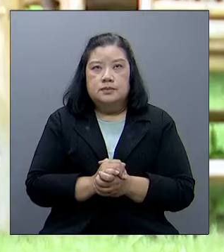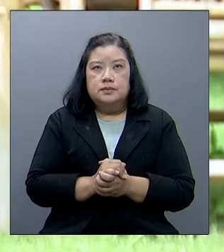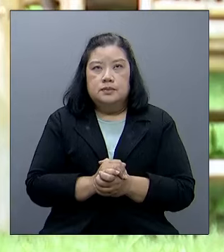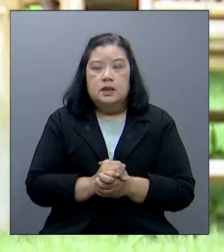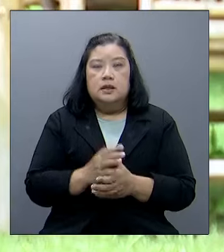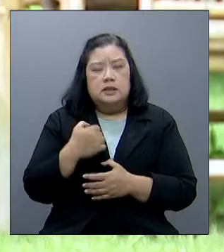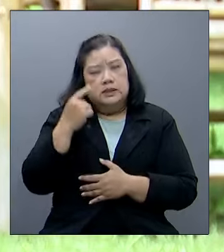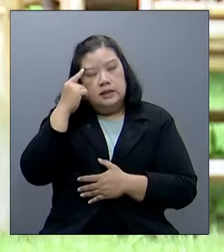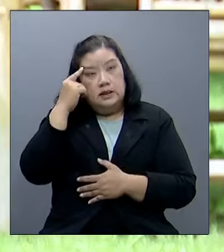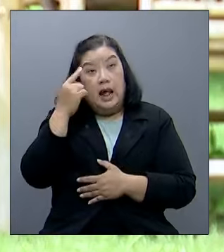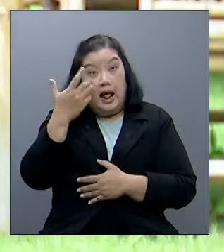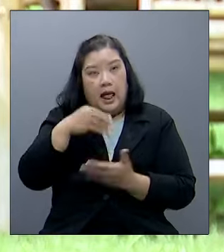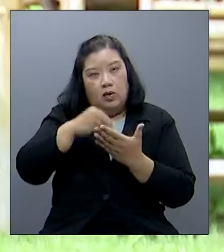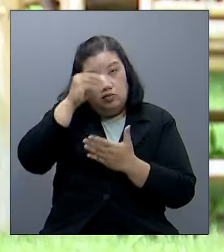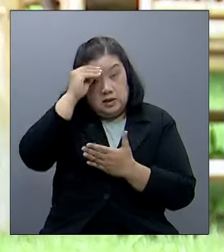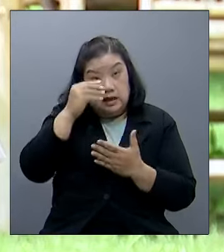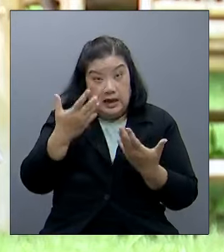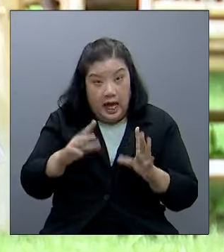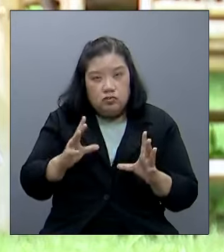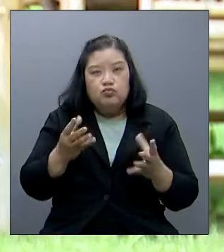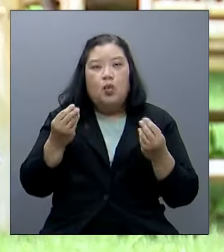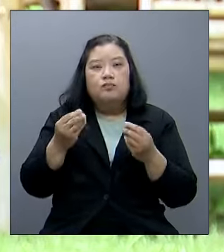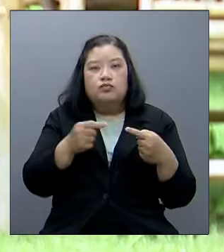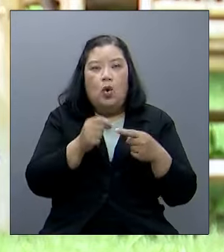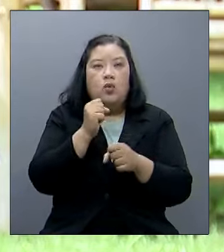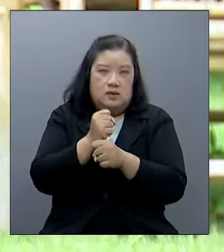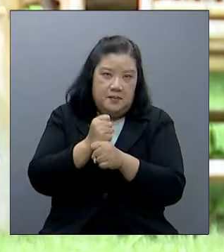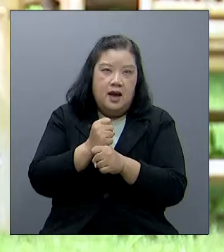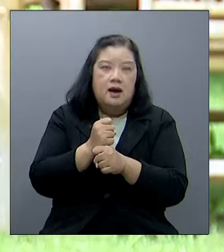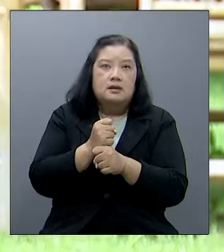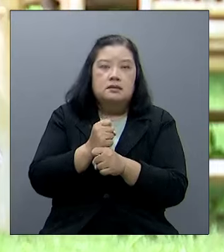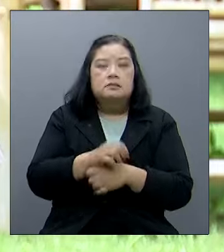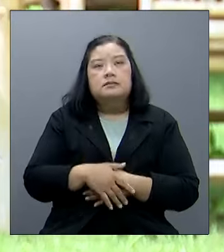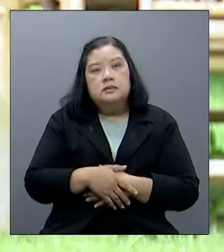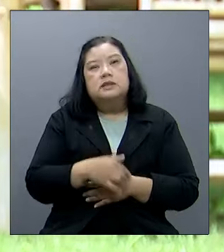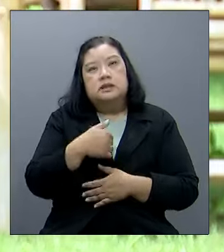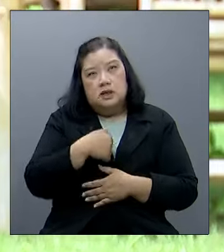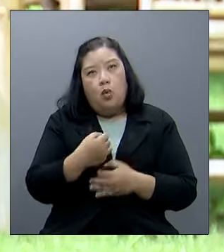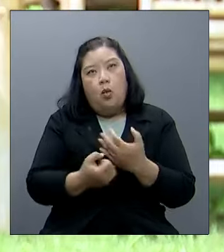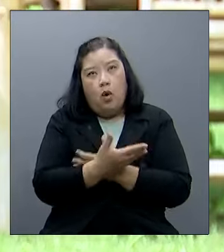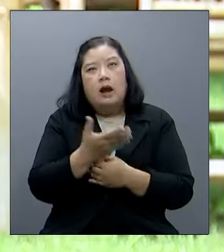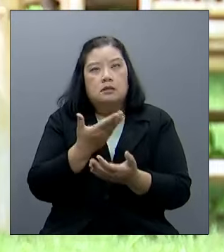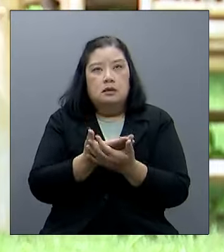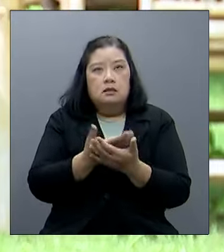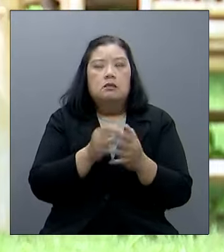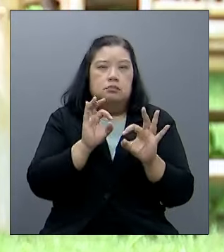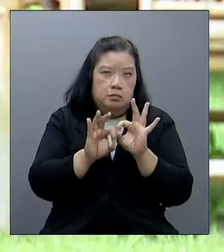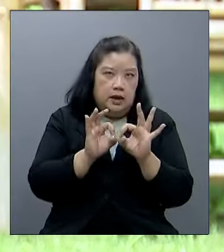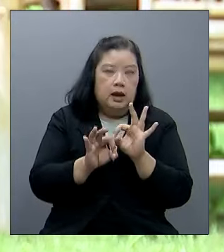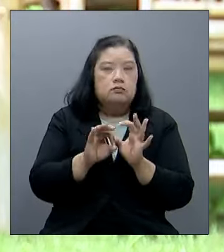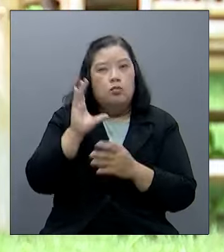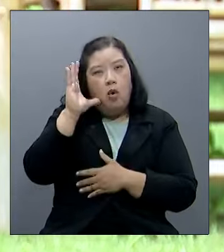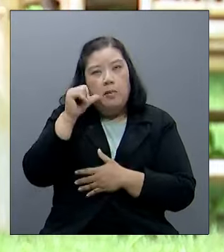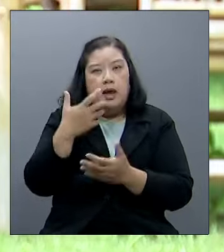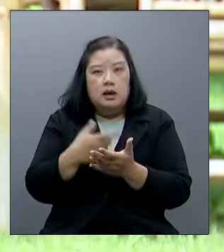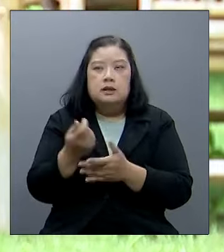จบแล้วมีงานทำค่ะแล้วก็ที่นี่ให้โอกาสในการแบบว่าประหยัดค่ะประหยัดค่าใช้จ่ายผู้ปกครองค่ะเพ